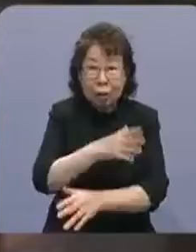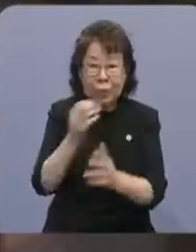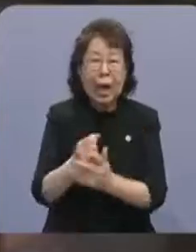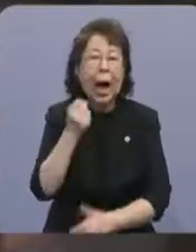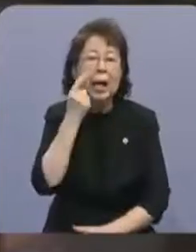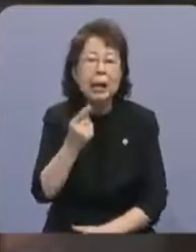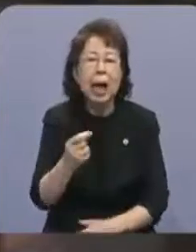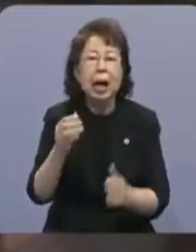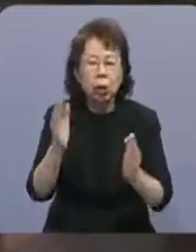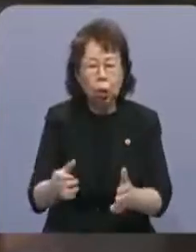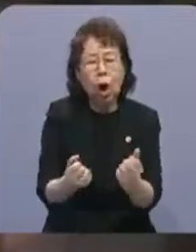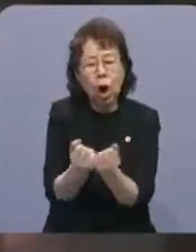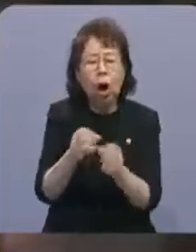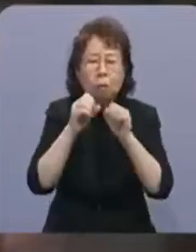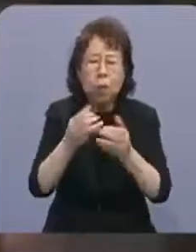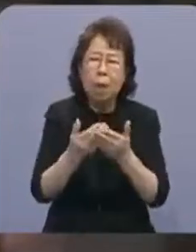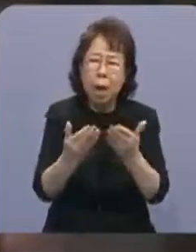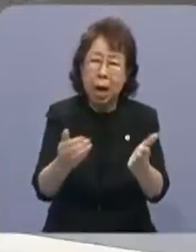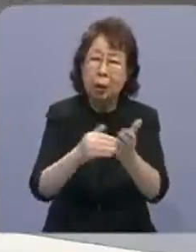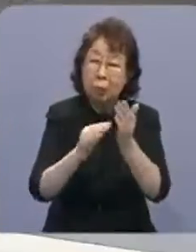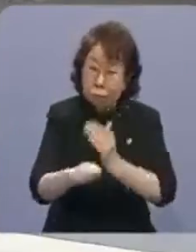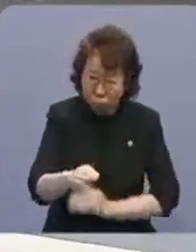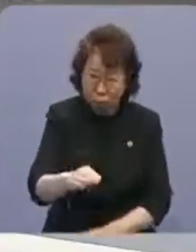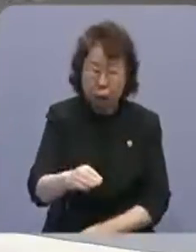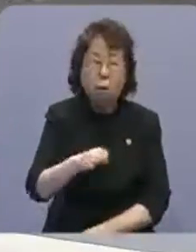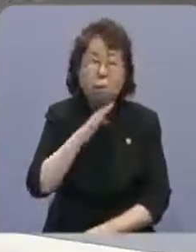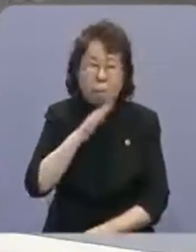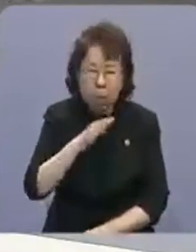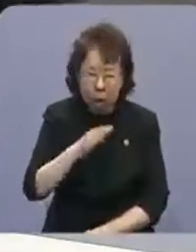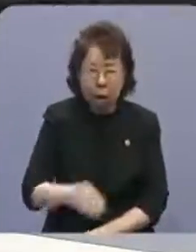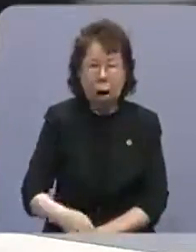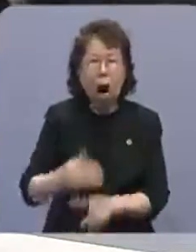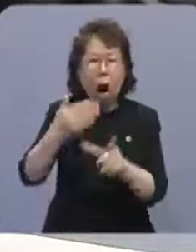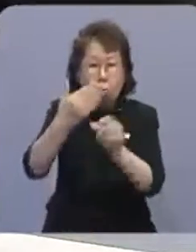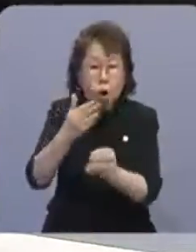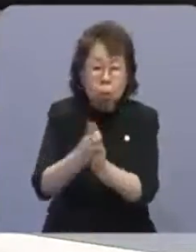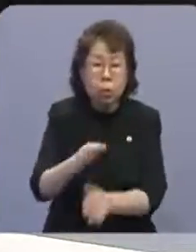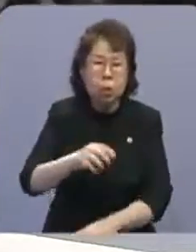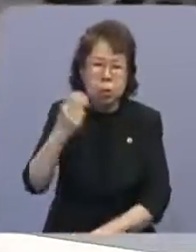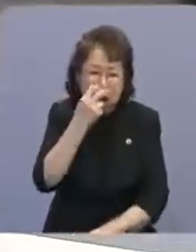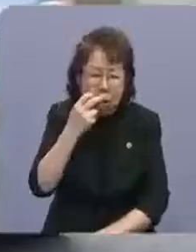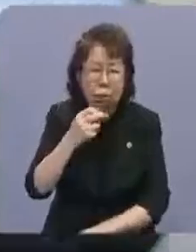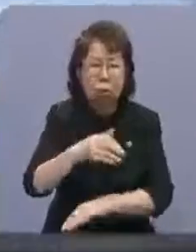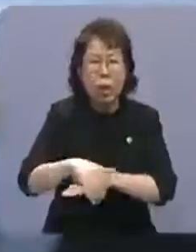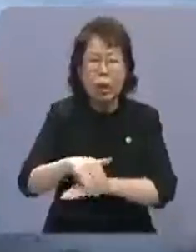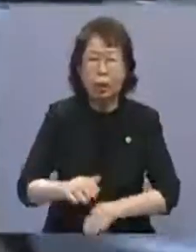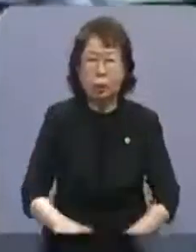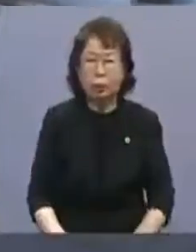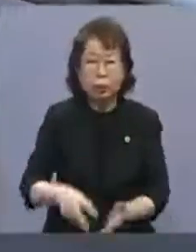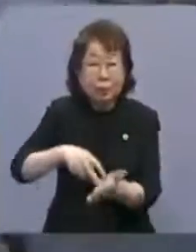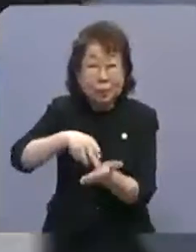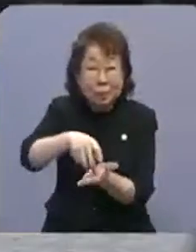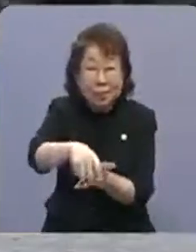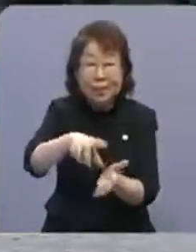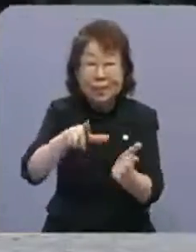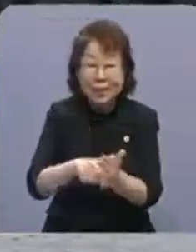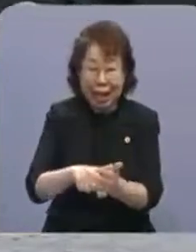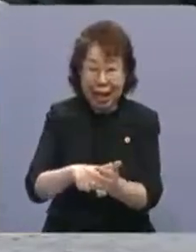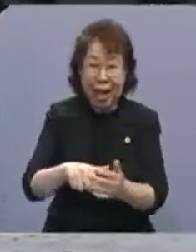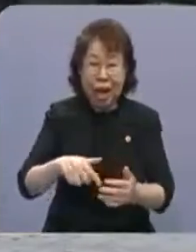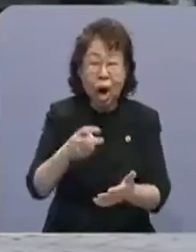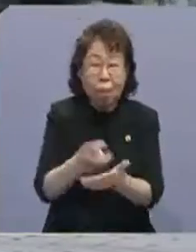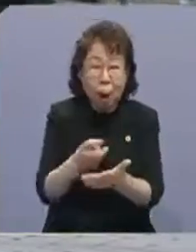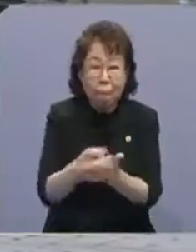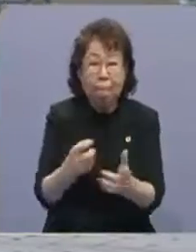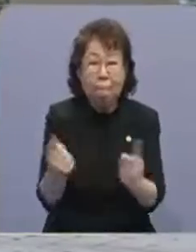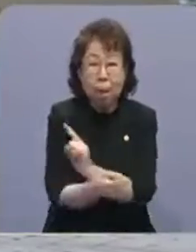달간 홍보와 계도 활동을 벌인 뒤 본격적인 단속에 나설 계획입니다. 횡단보도 보행자